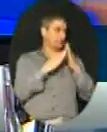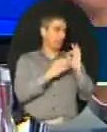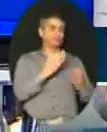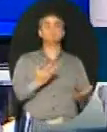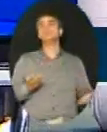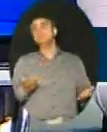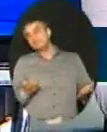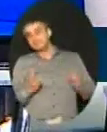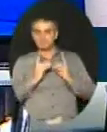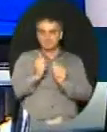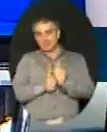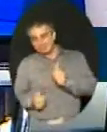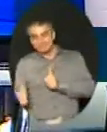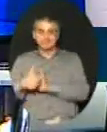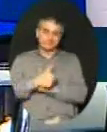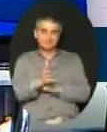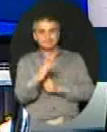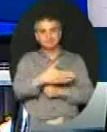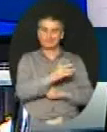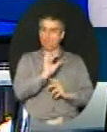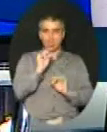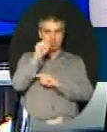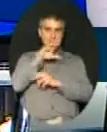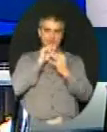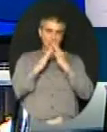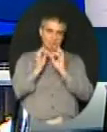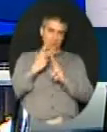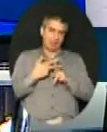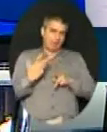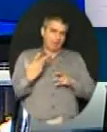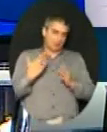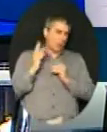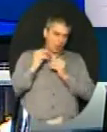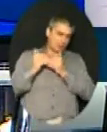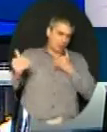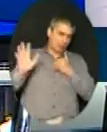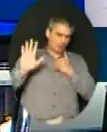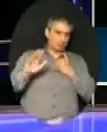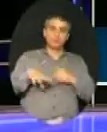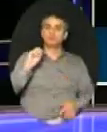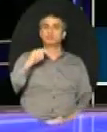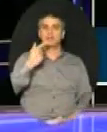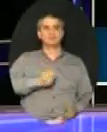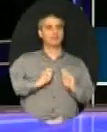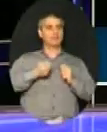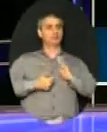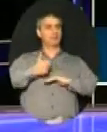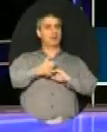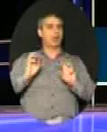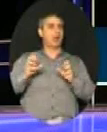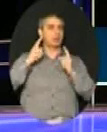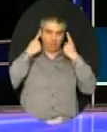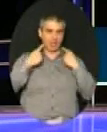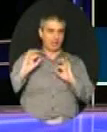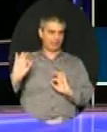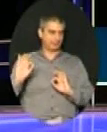המשפט. בדרכים הכלכלות ואחרות, עוד לא הגענו לבית המשפט, כרגע רחוקים משם. משה גלזנר מגיש בכיר ברדיו